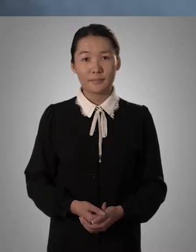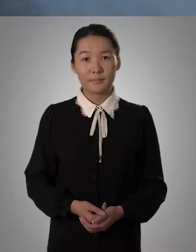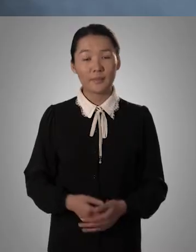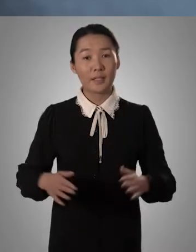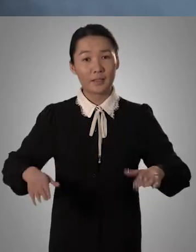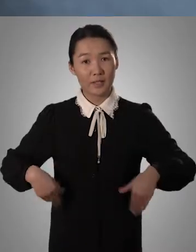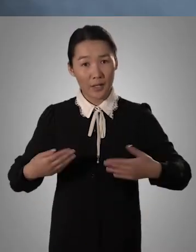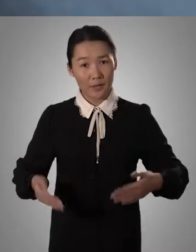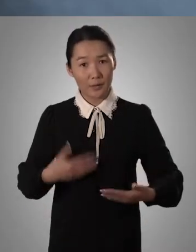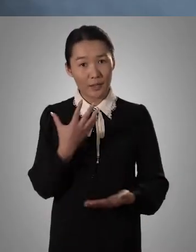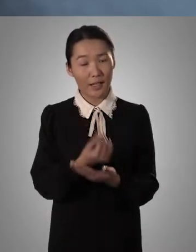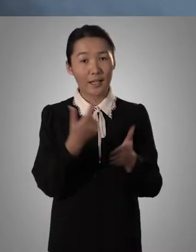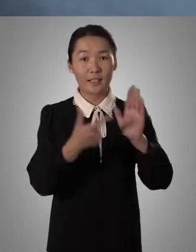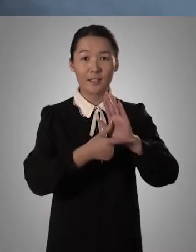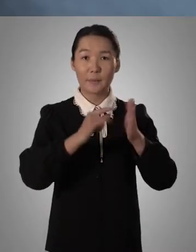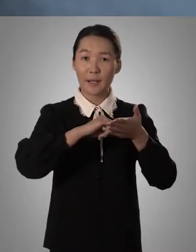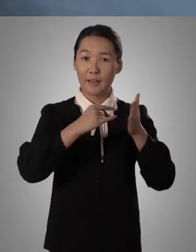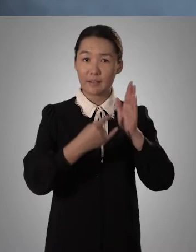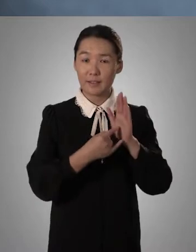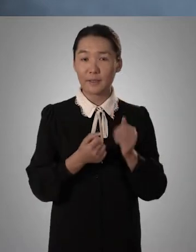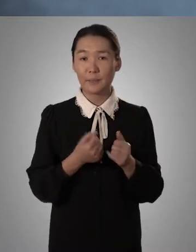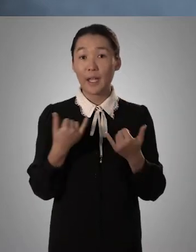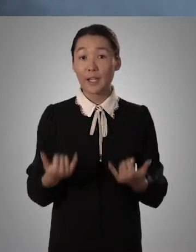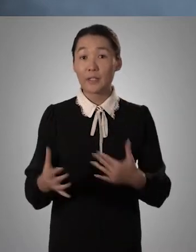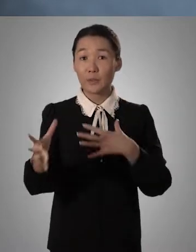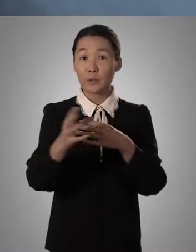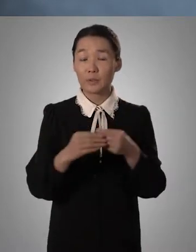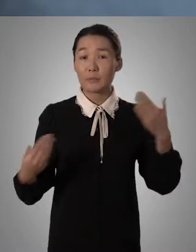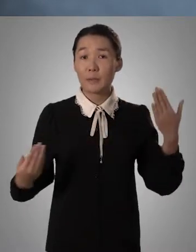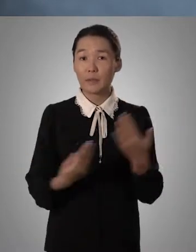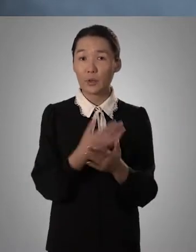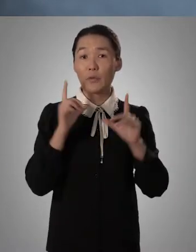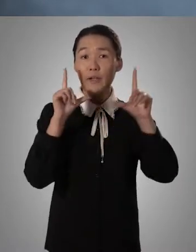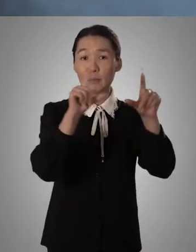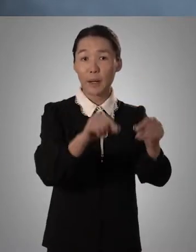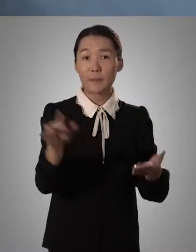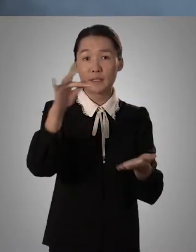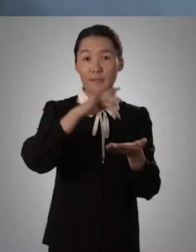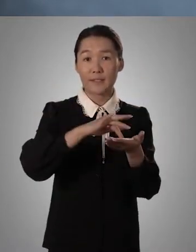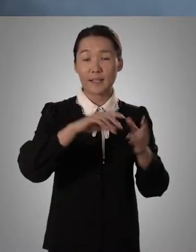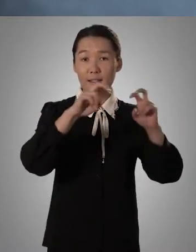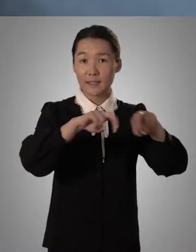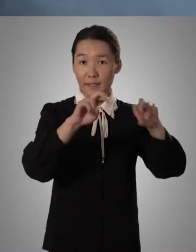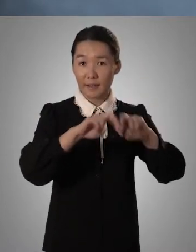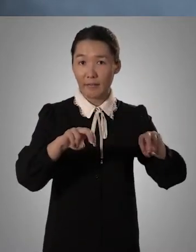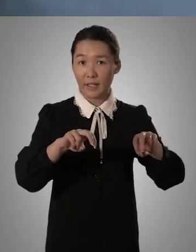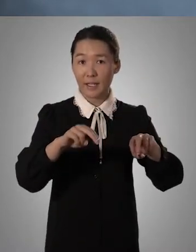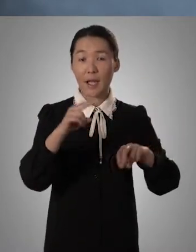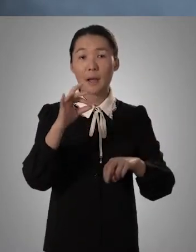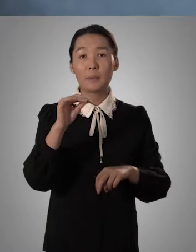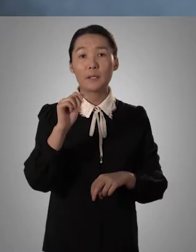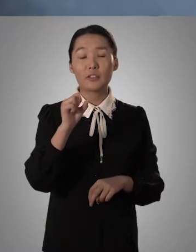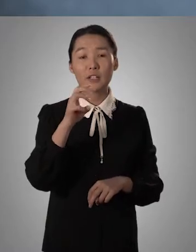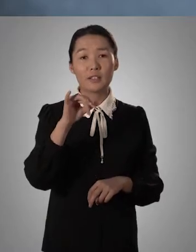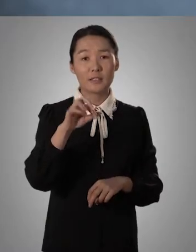здравствуйте дорогие семиклассники сегодня мы с вами вновь отправимся в центр исследования при части